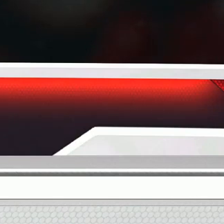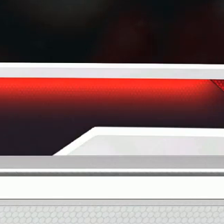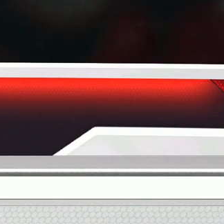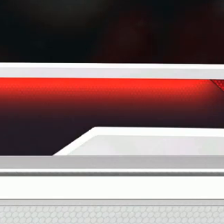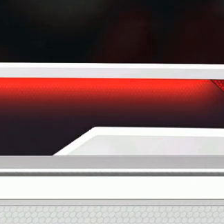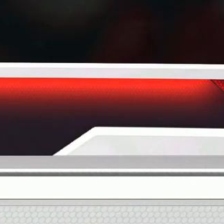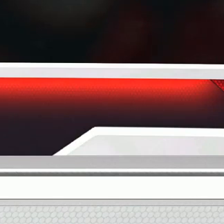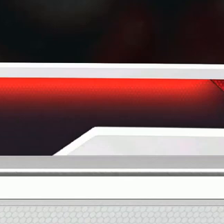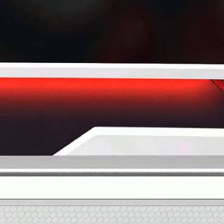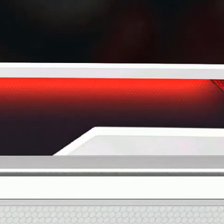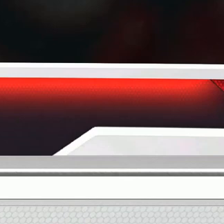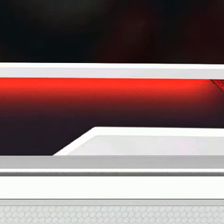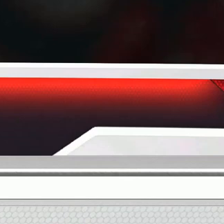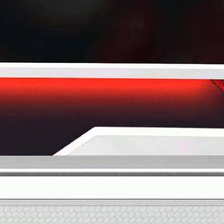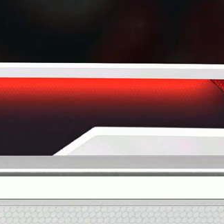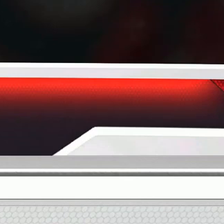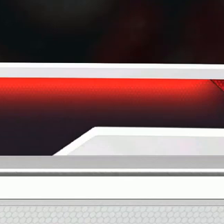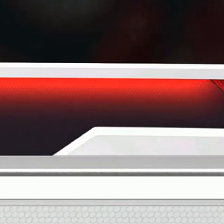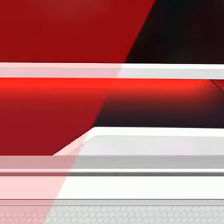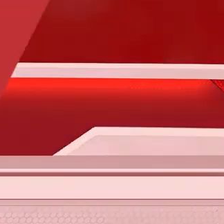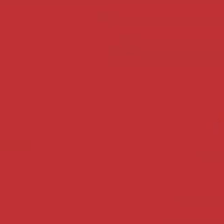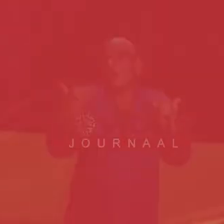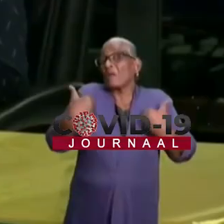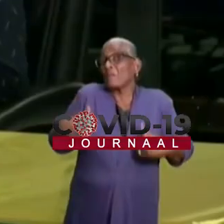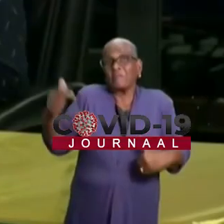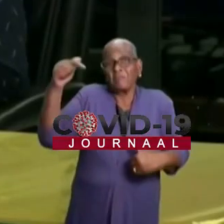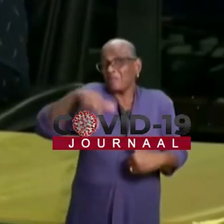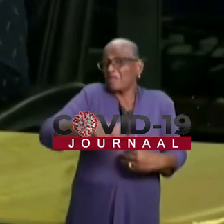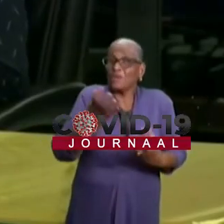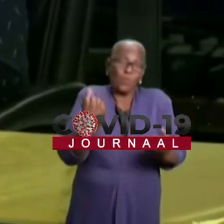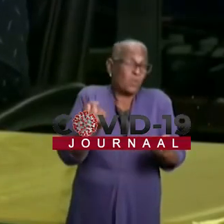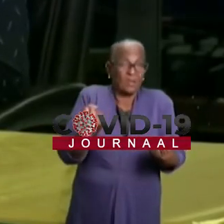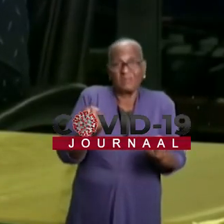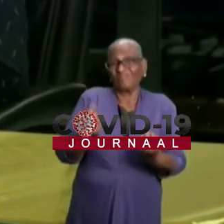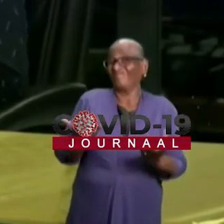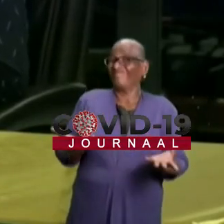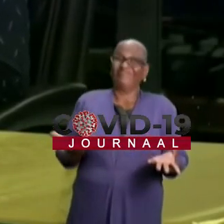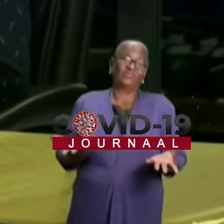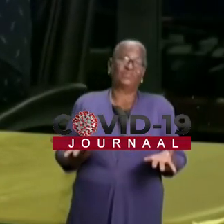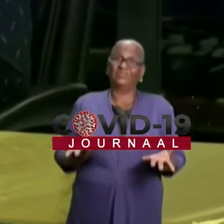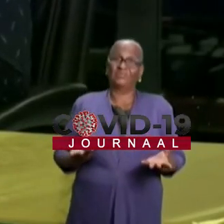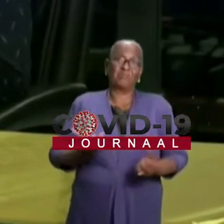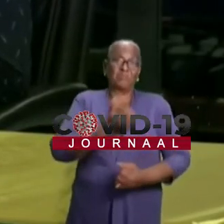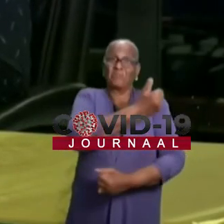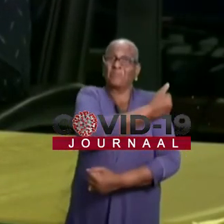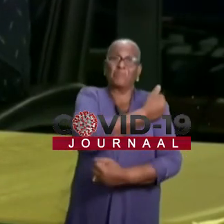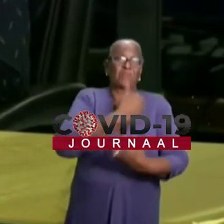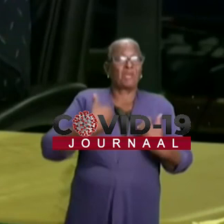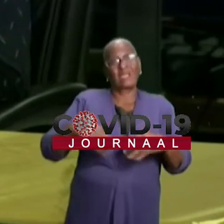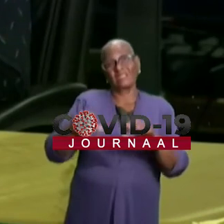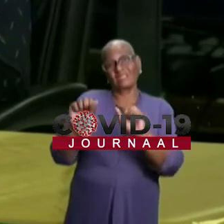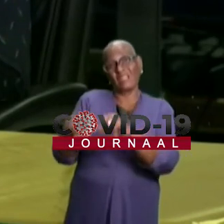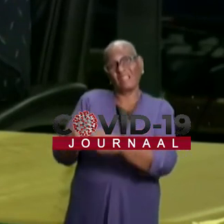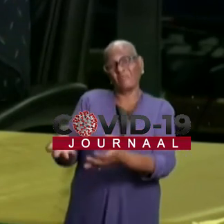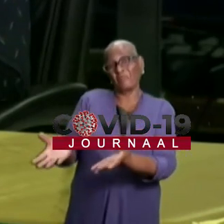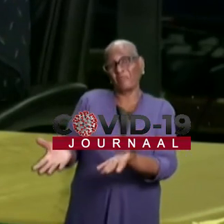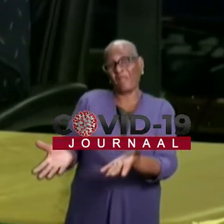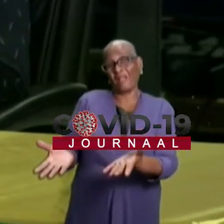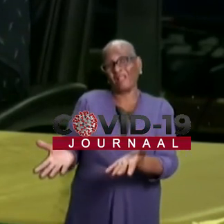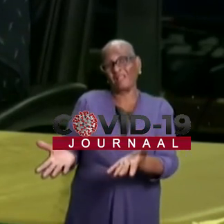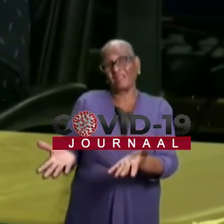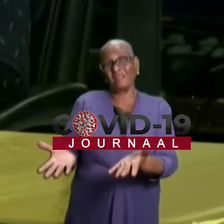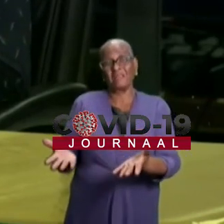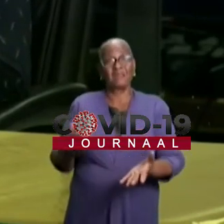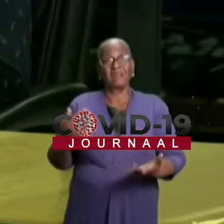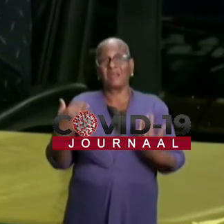ori fendati wantumsi takrutori. Antifaxers, wat zo erg is dat vooraanstaande figuren een heleboel poeha